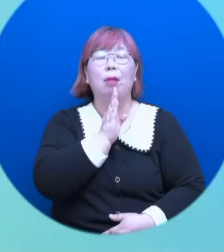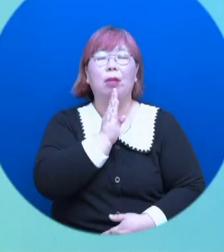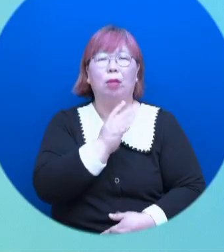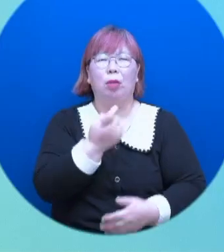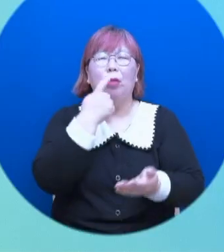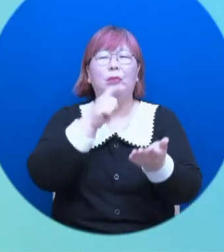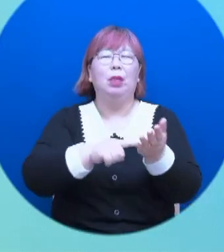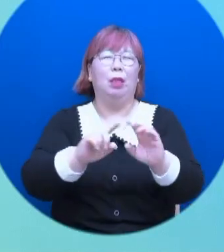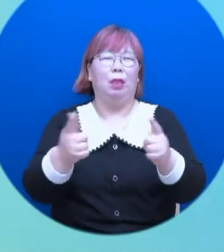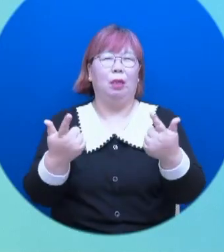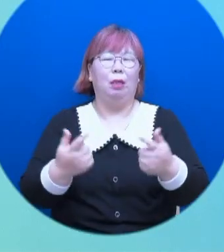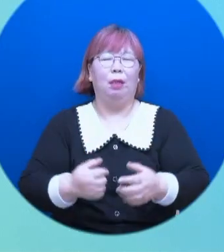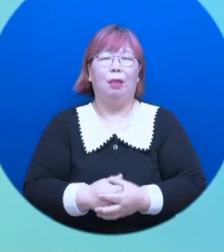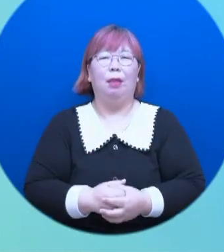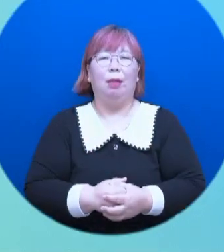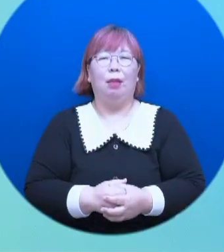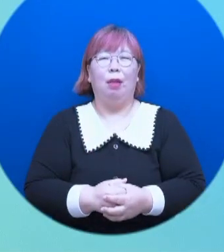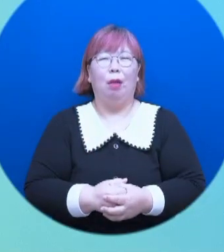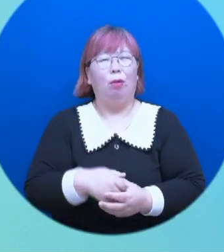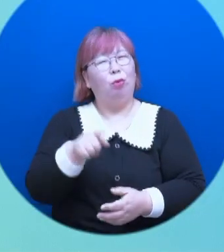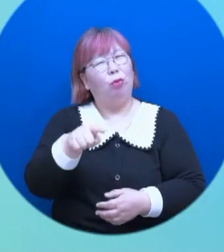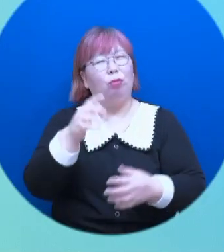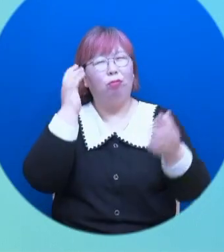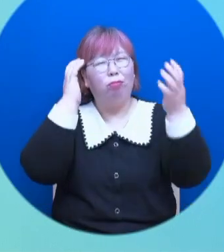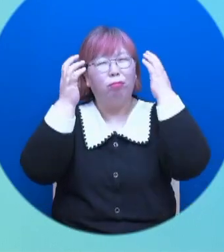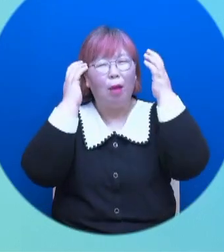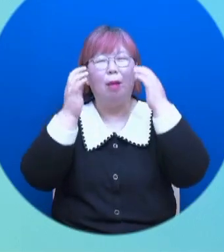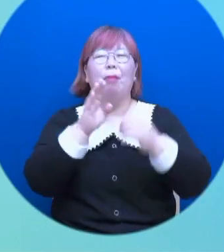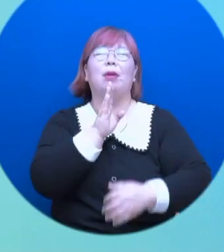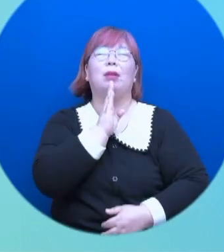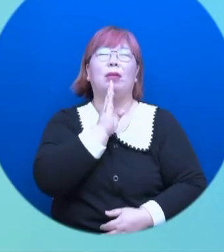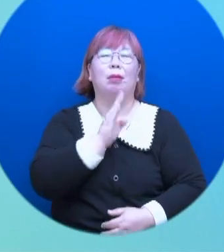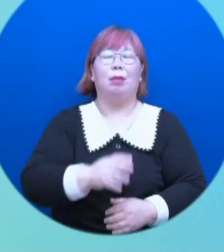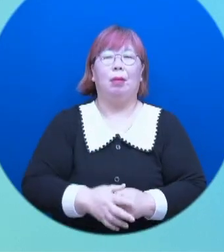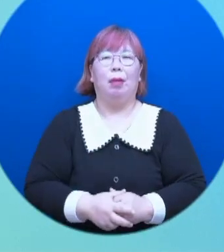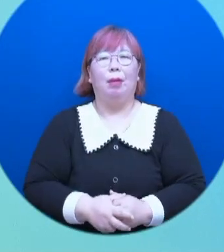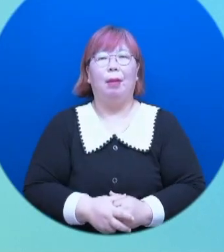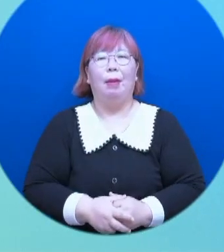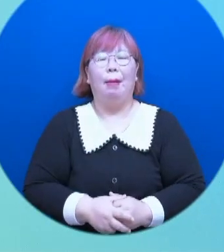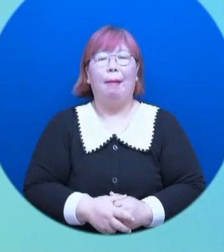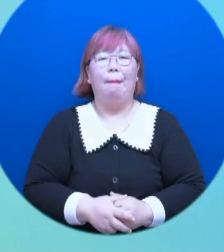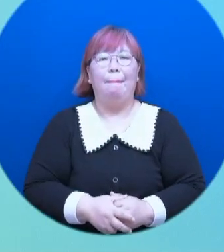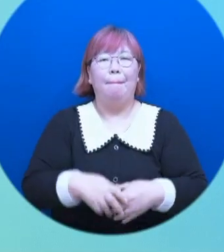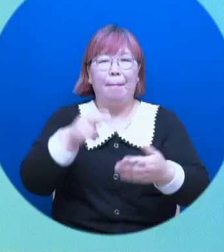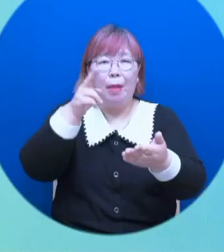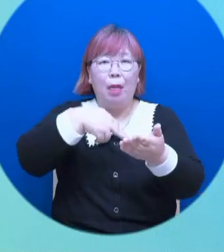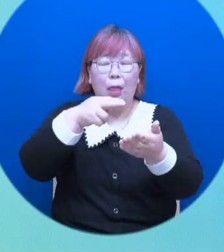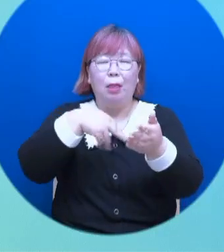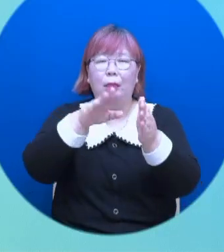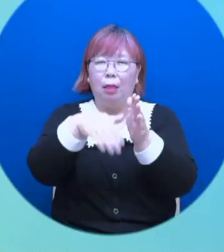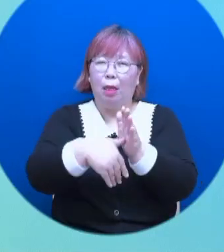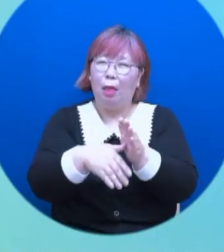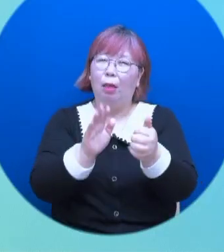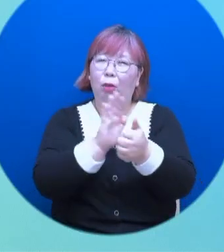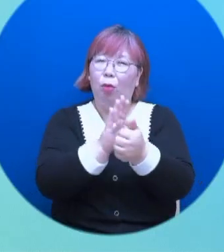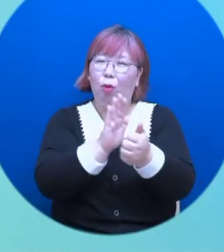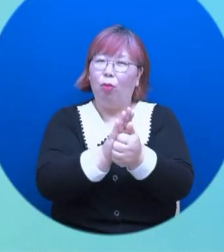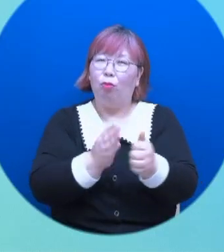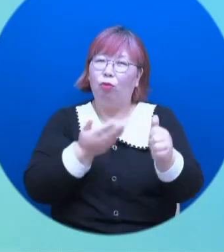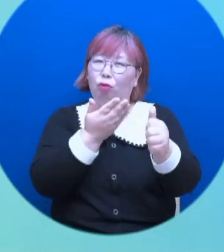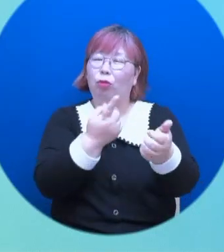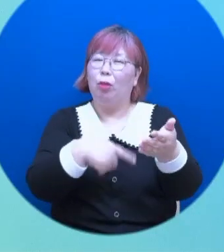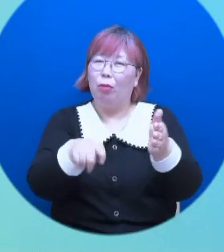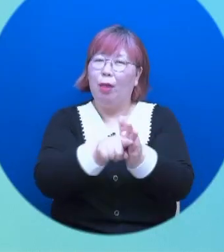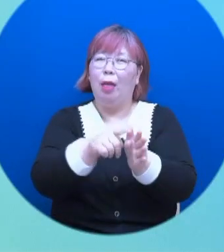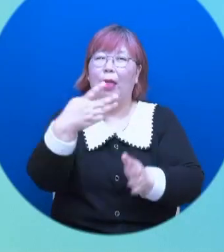책이 아니고요, 난해한 책이 맞습니다. 그래서 읽으시는데 좀 도움이 되고자 팁을 좀